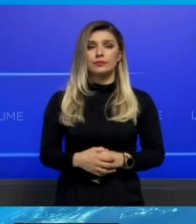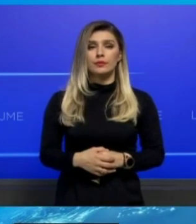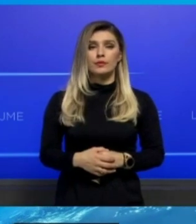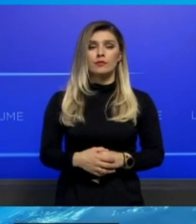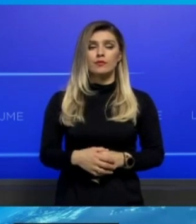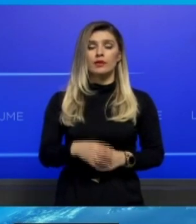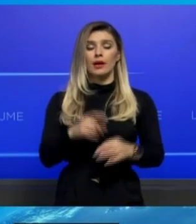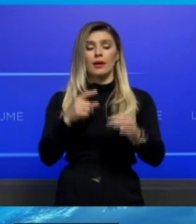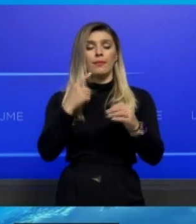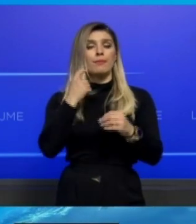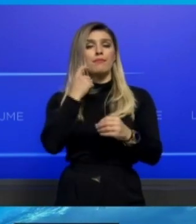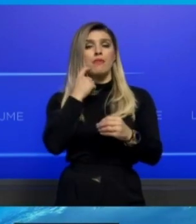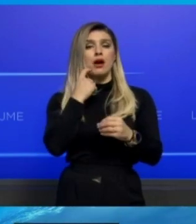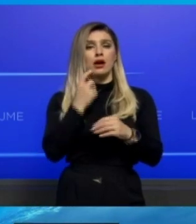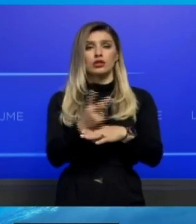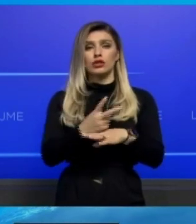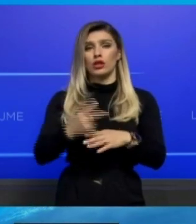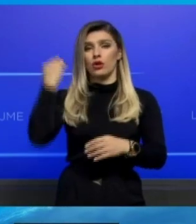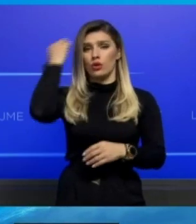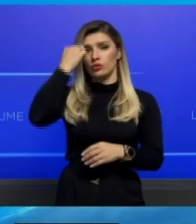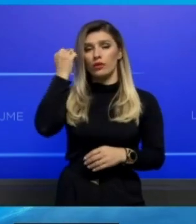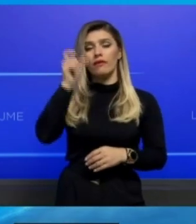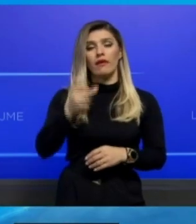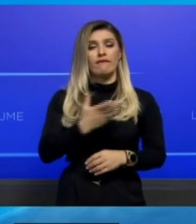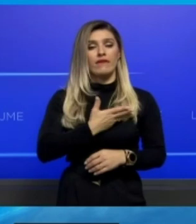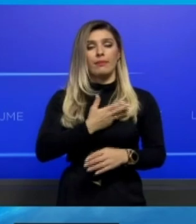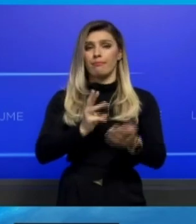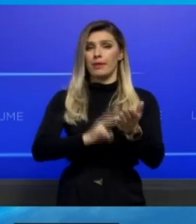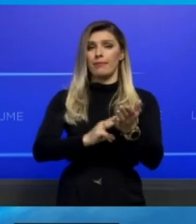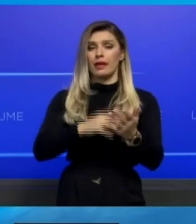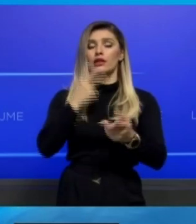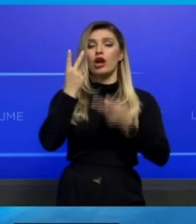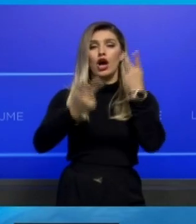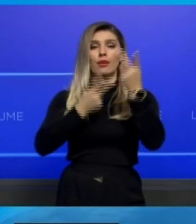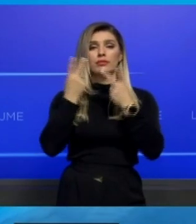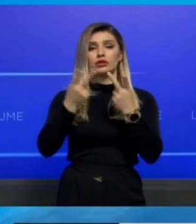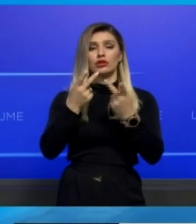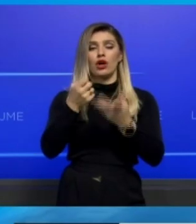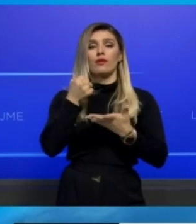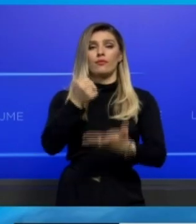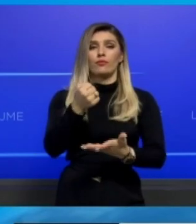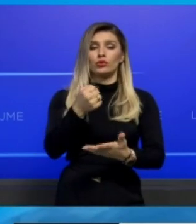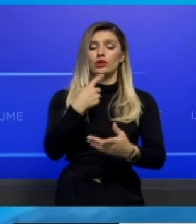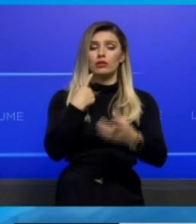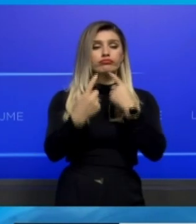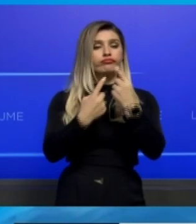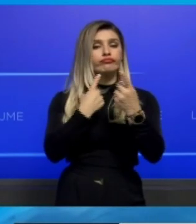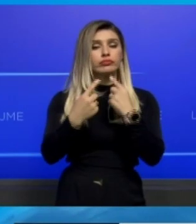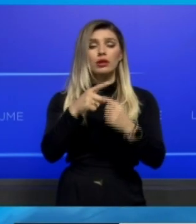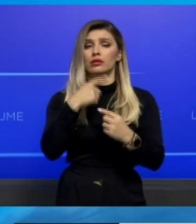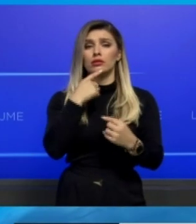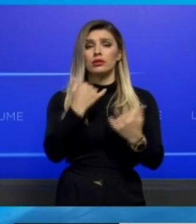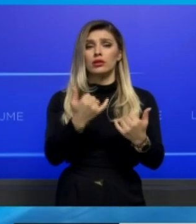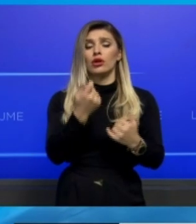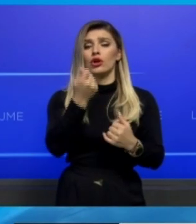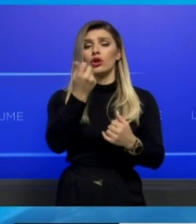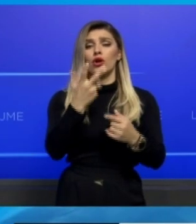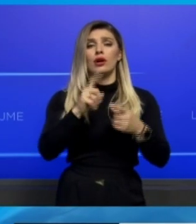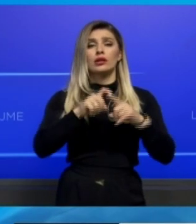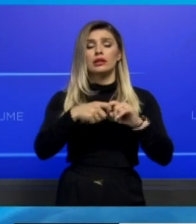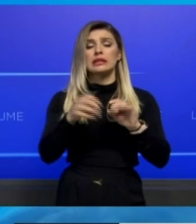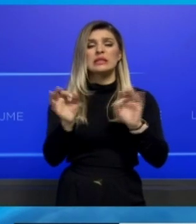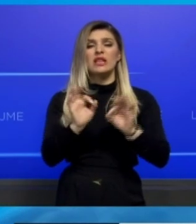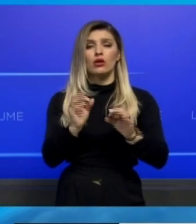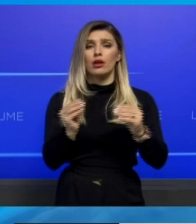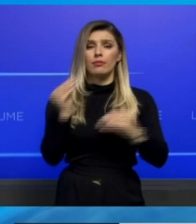Guvernatori i BÇK-s Fehmi Mehmeti, gjatë raportimit në Komisionin për Buxhet dhe Transfere, tha se nuk do të ketë ngritje të çmimeve të